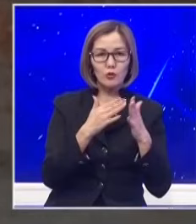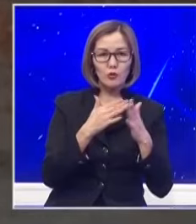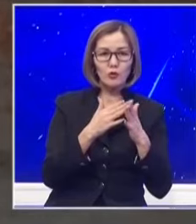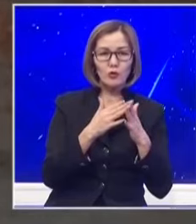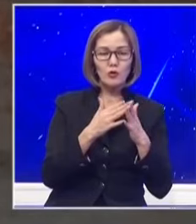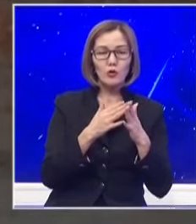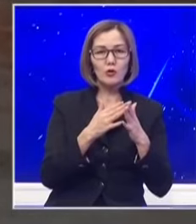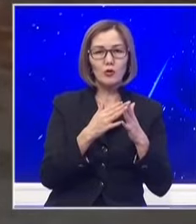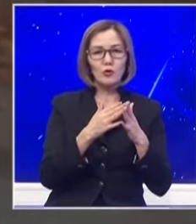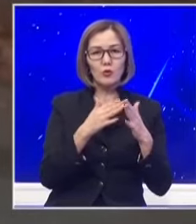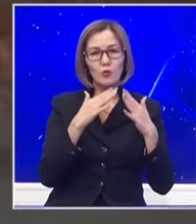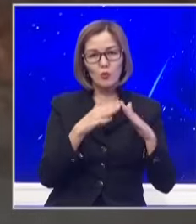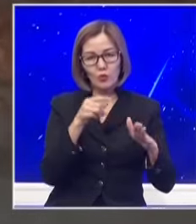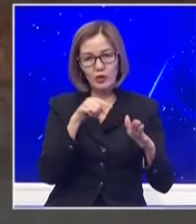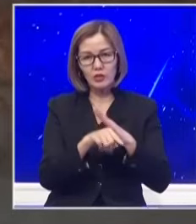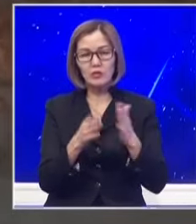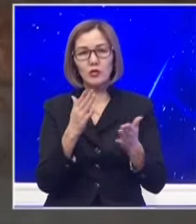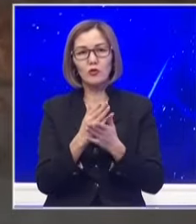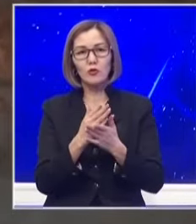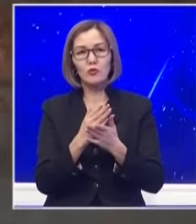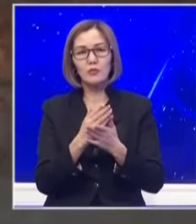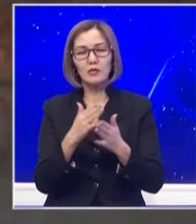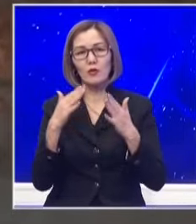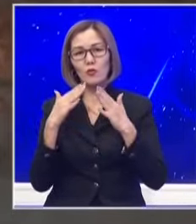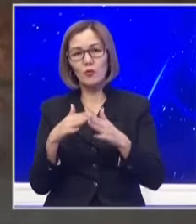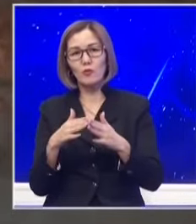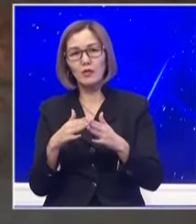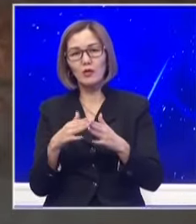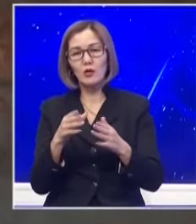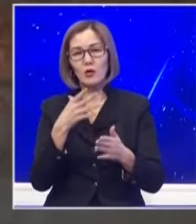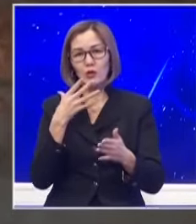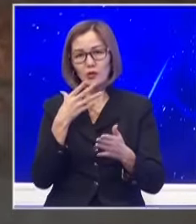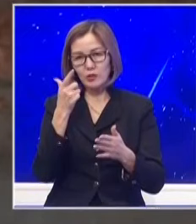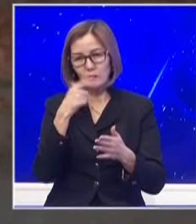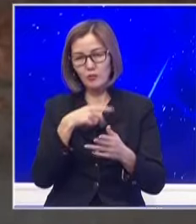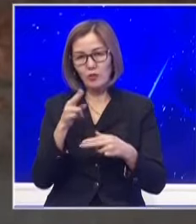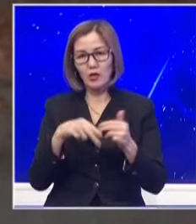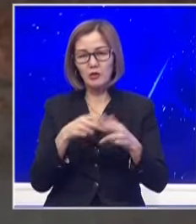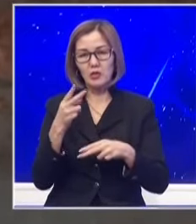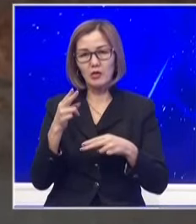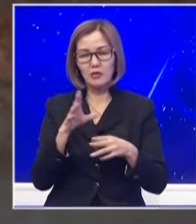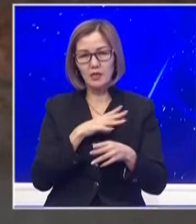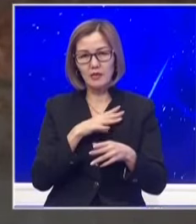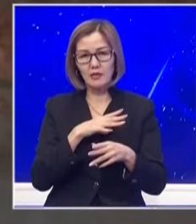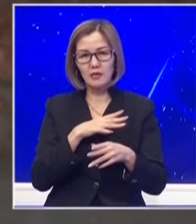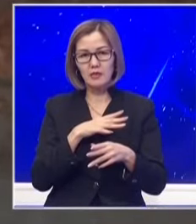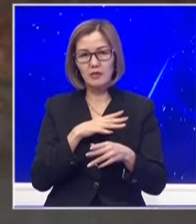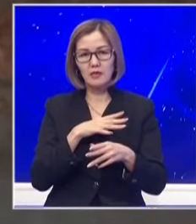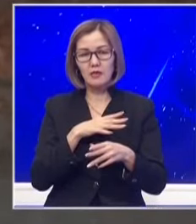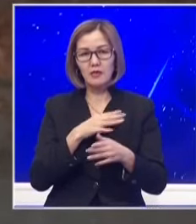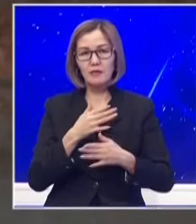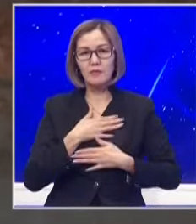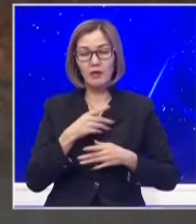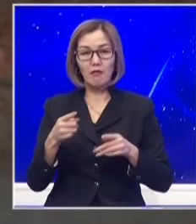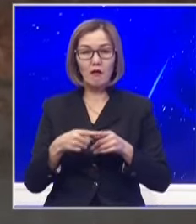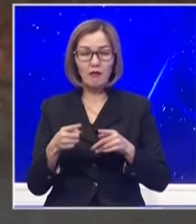тұр. Біреуінікі өзі міне мына қойманы, допустим, өз қаражатына салған, осыған қойып отыр. Біз, мен